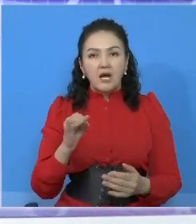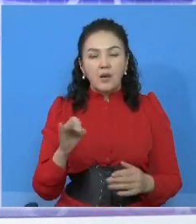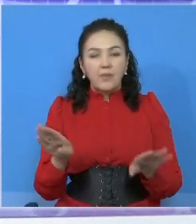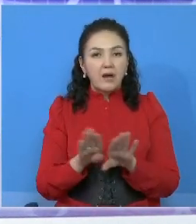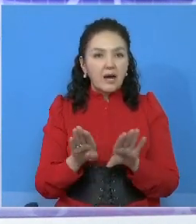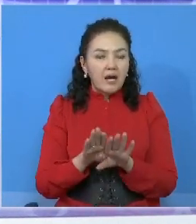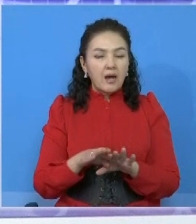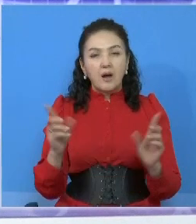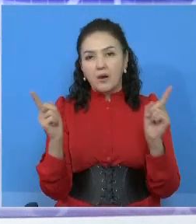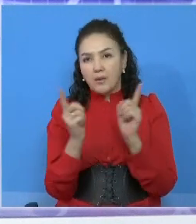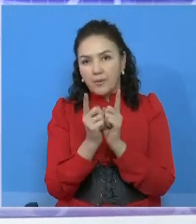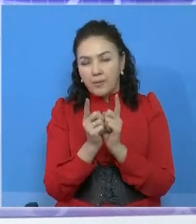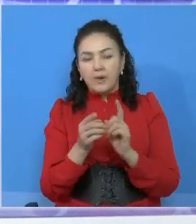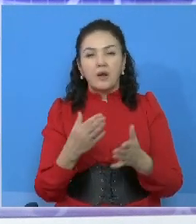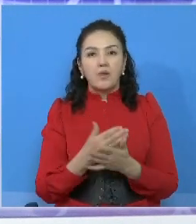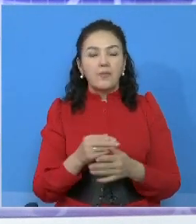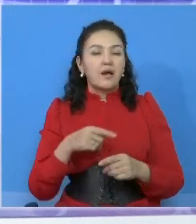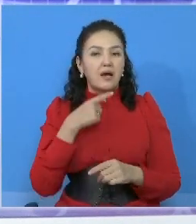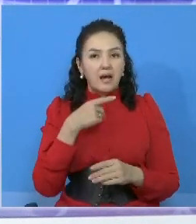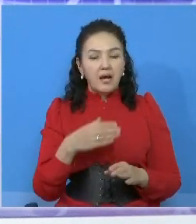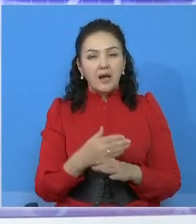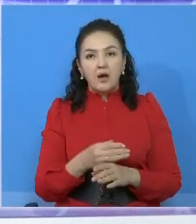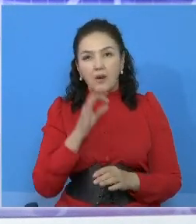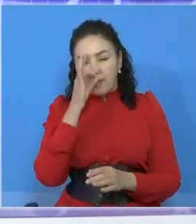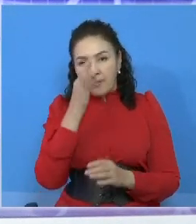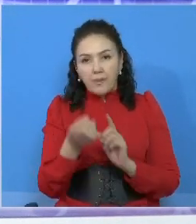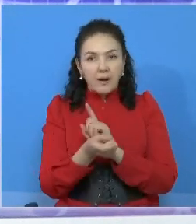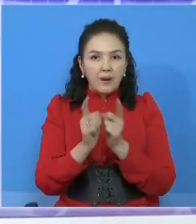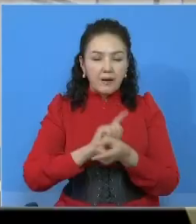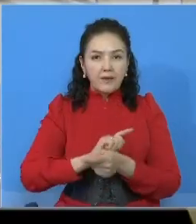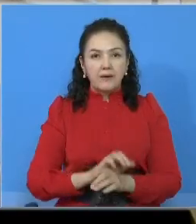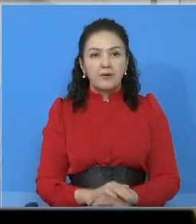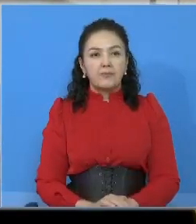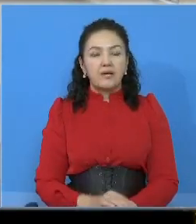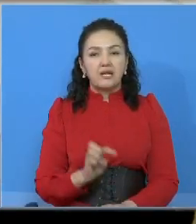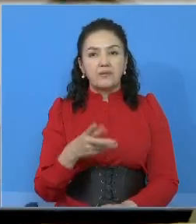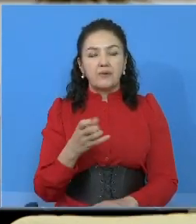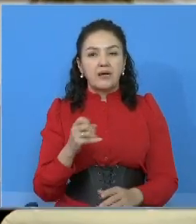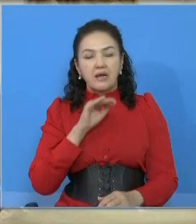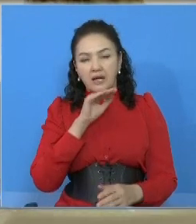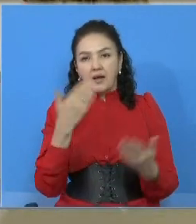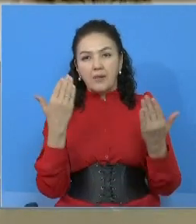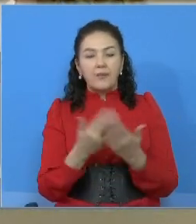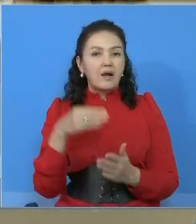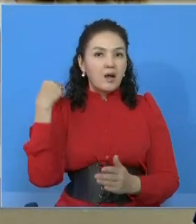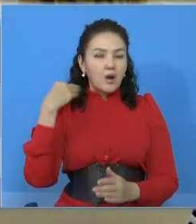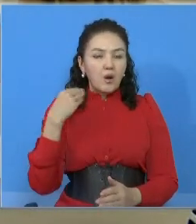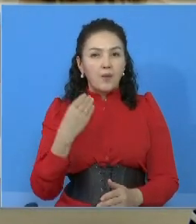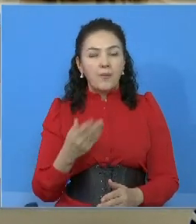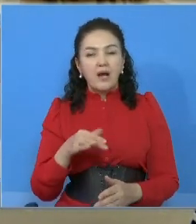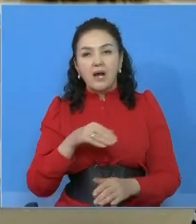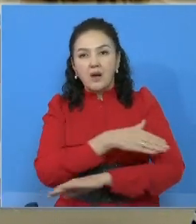сала мамандары бас қосып қордаланған мәселелерді талқылады, тәжірибе алмасты. Ономастика саласының мамандары бүгінде ақтөбеліктерден